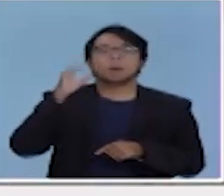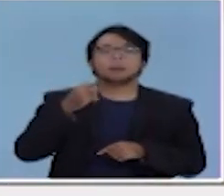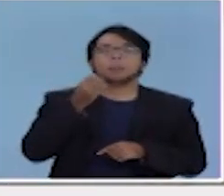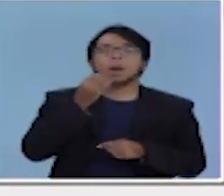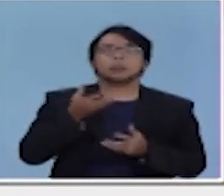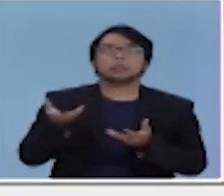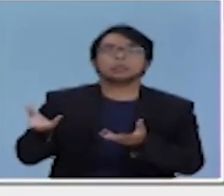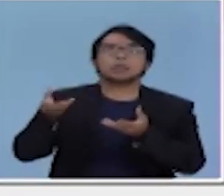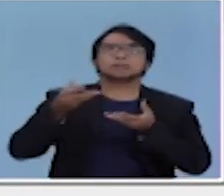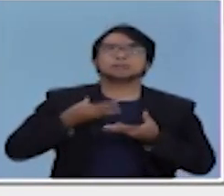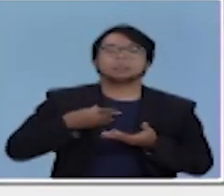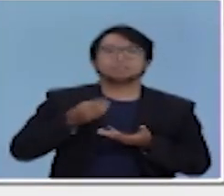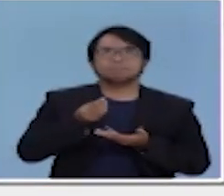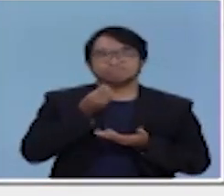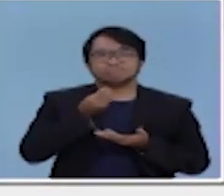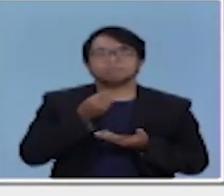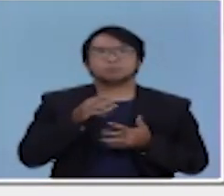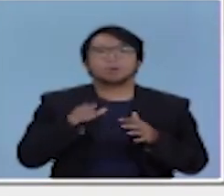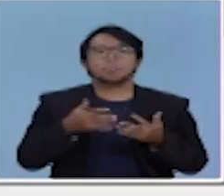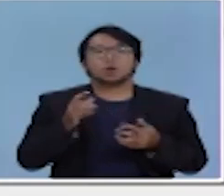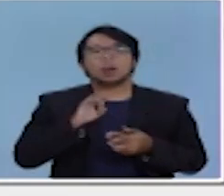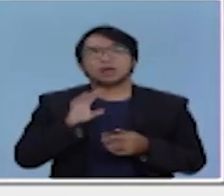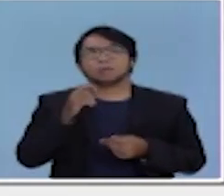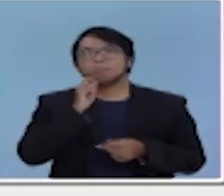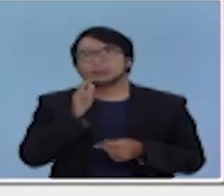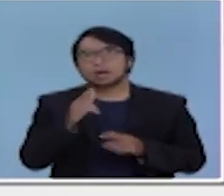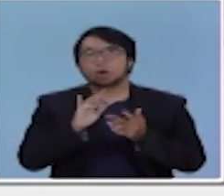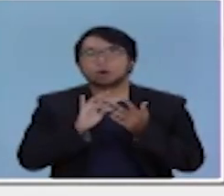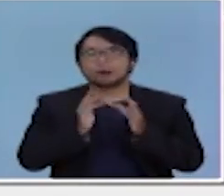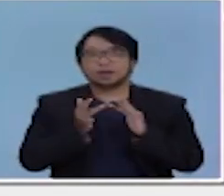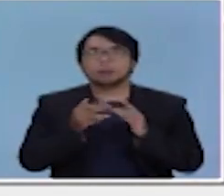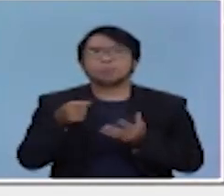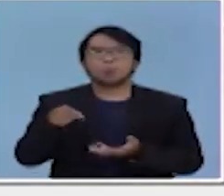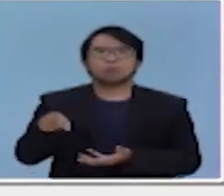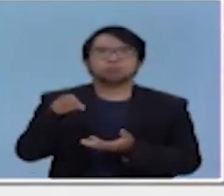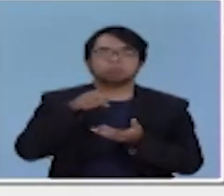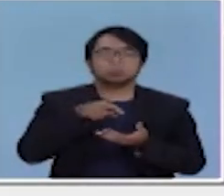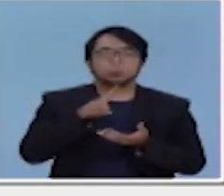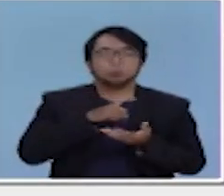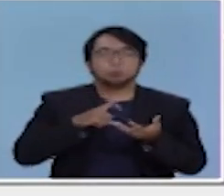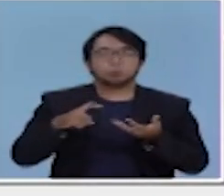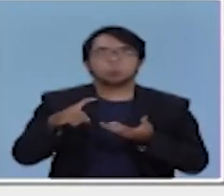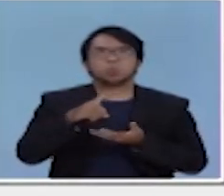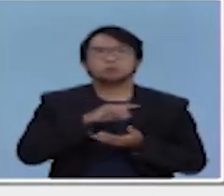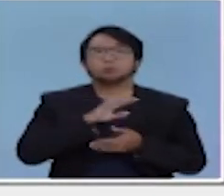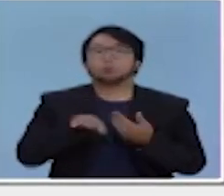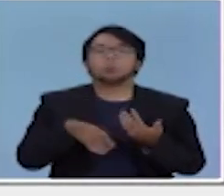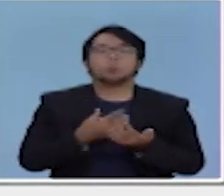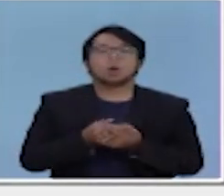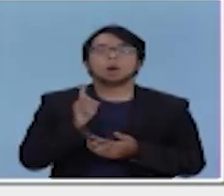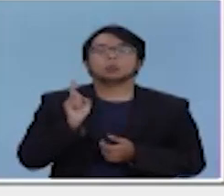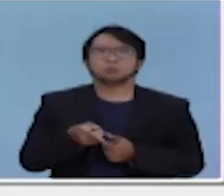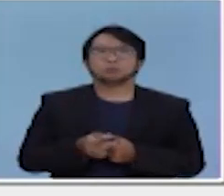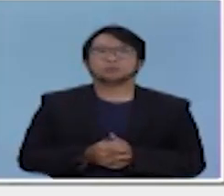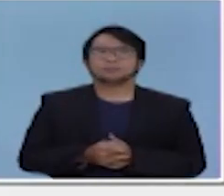gojekin gitu pakai pakai online harus itu nonton dulu meja-kursi laptop semuanya aku semprotin dulu